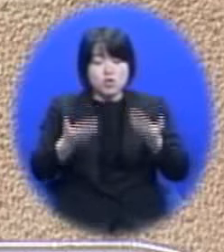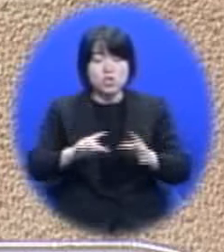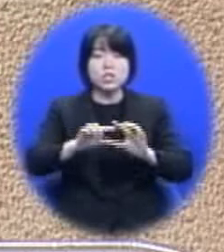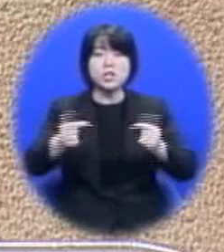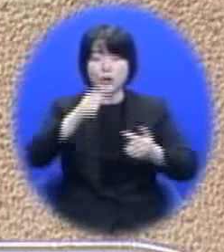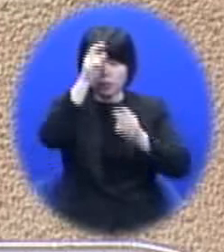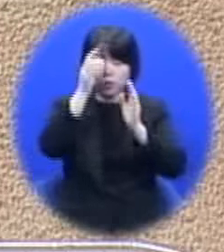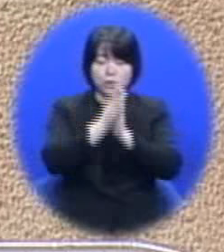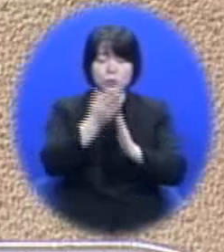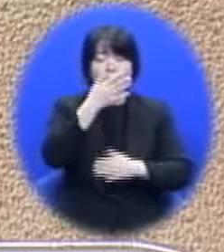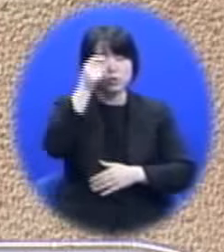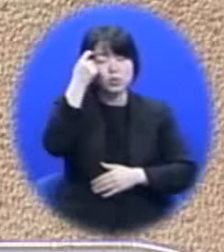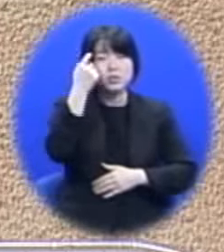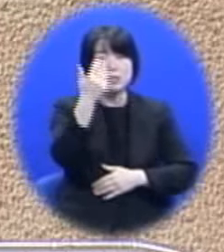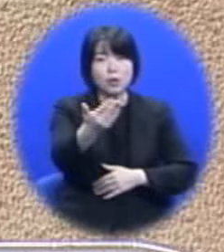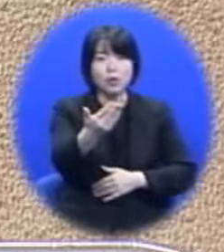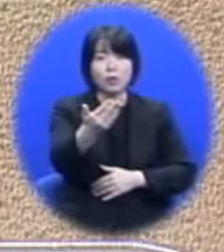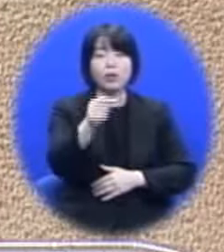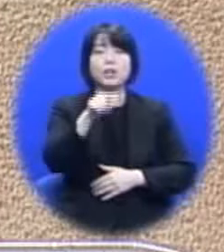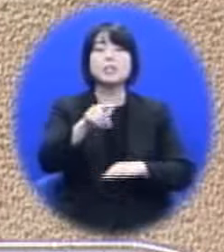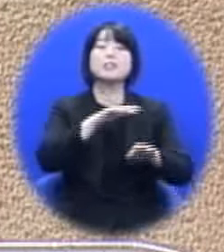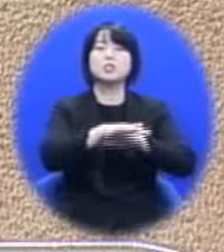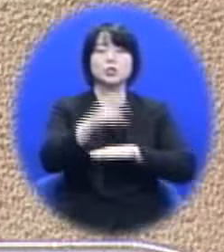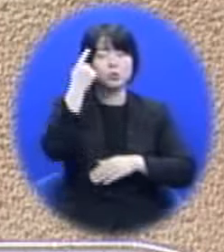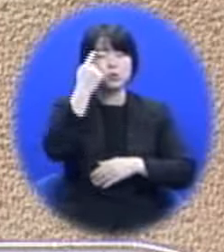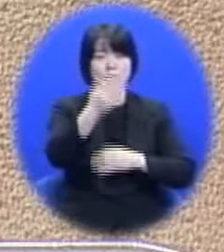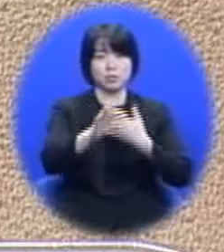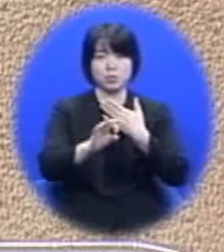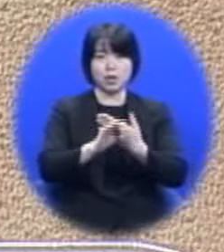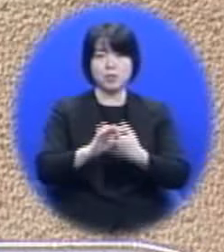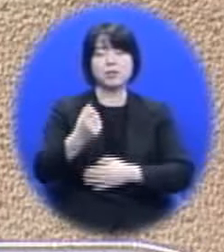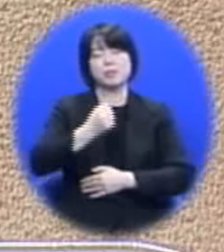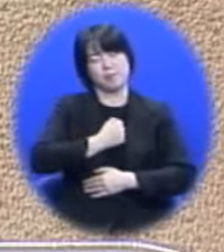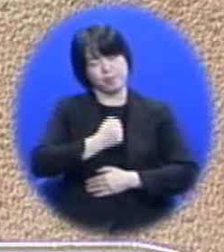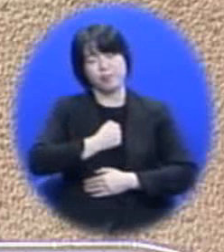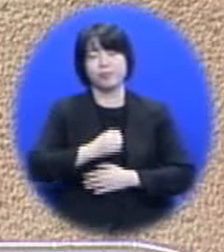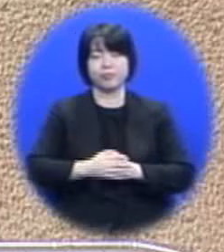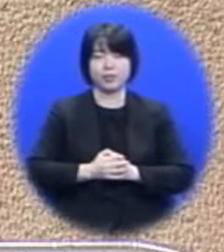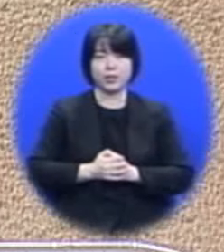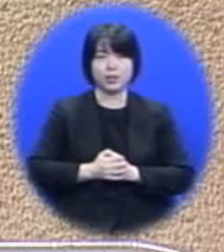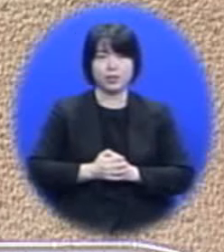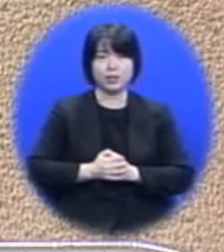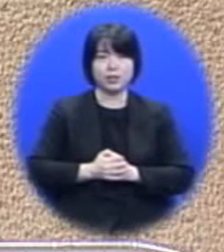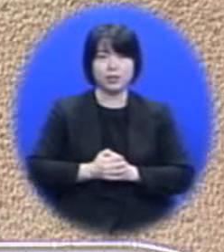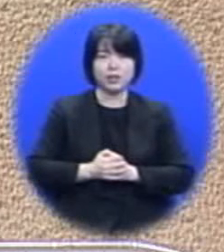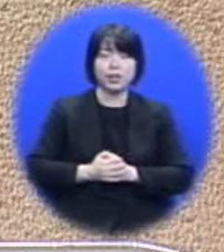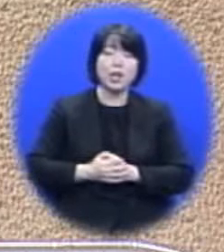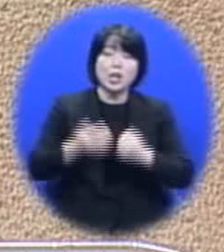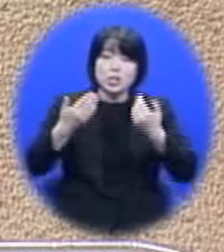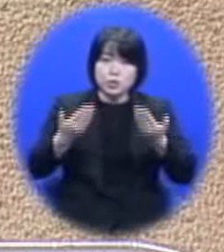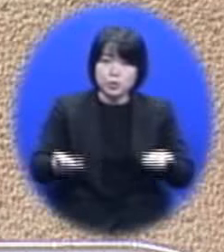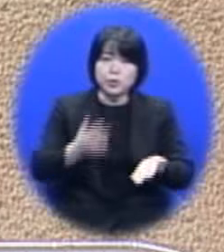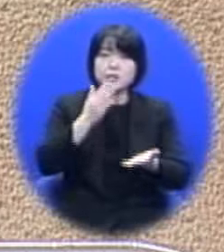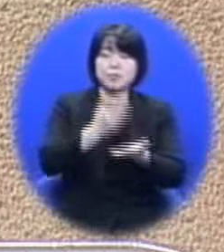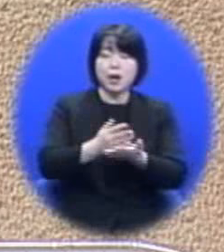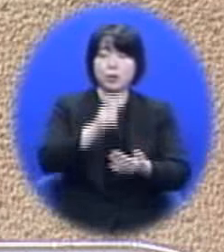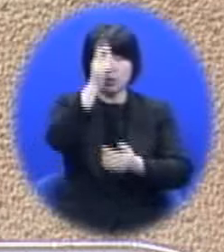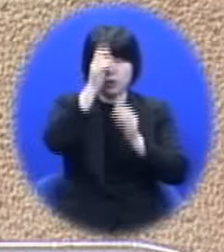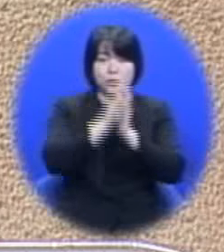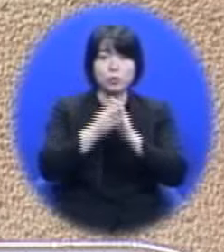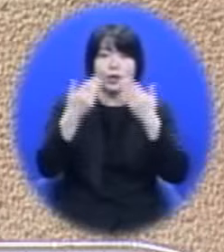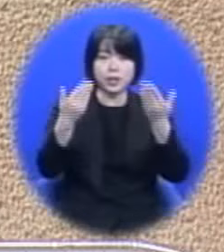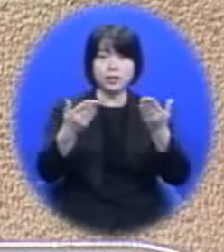있어? 이런 식으로 질문하면 정말 주님 답답하신 거죠. 쉬지 말고 기도하라는 것은